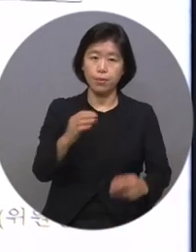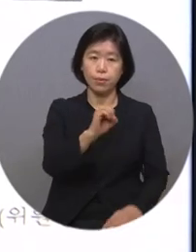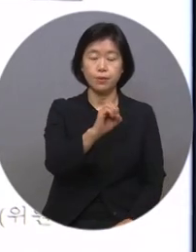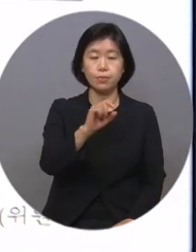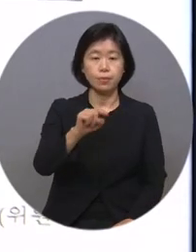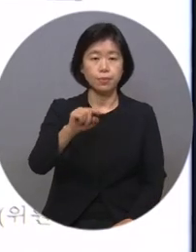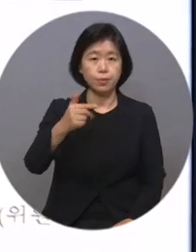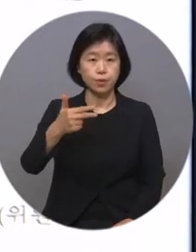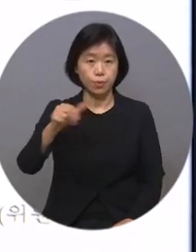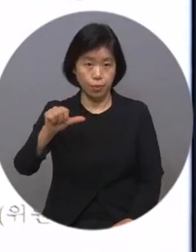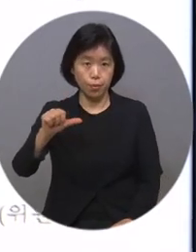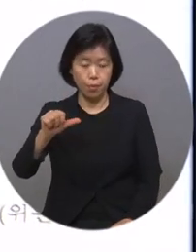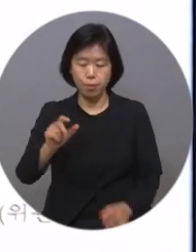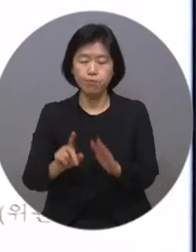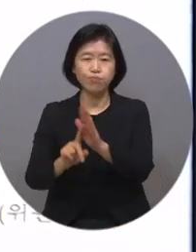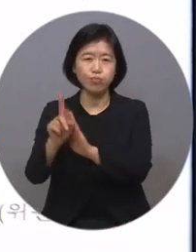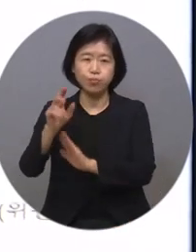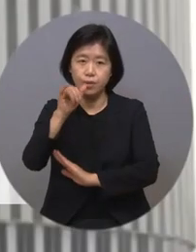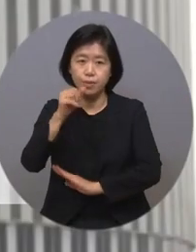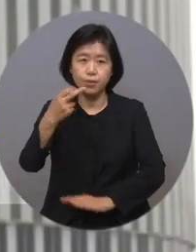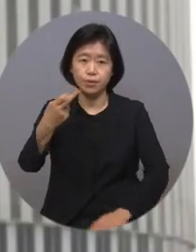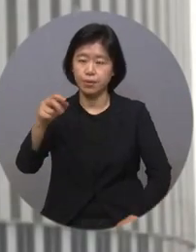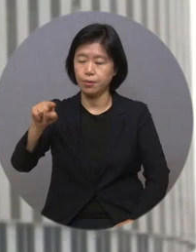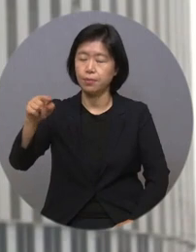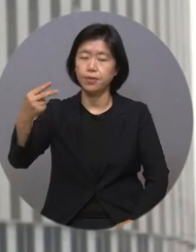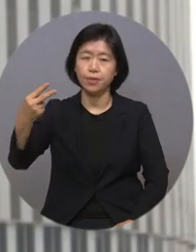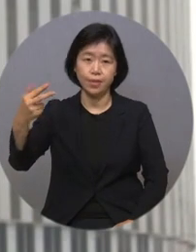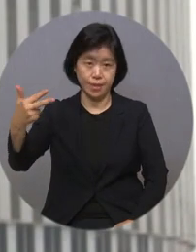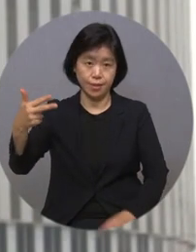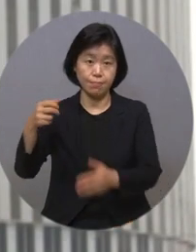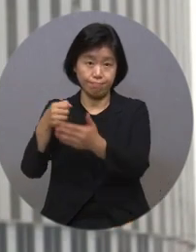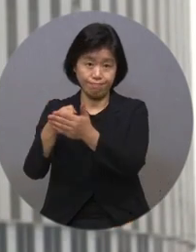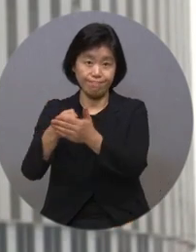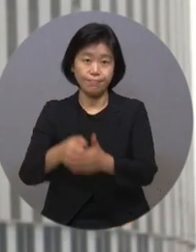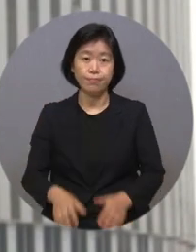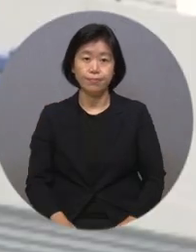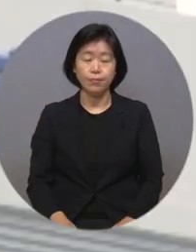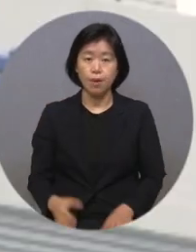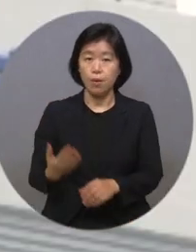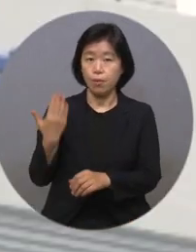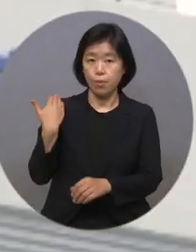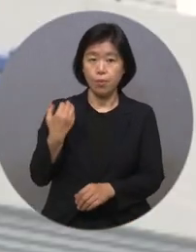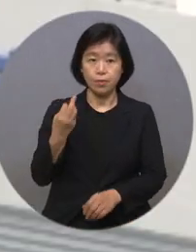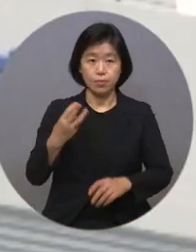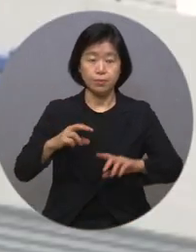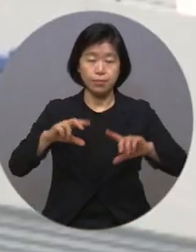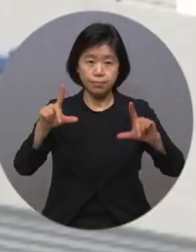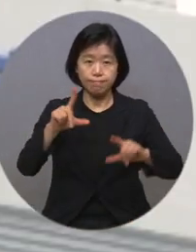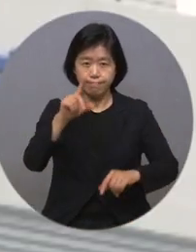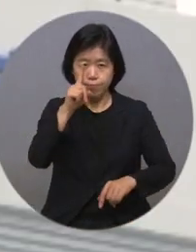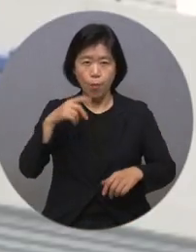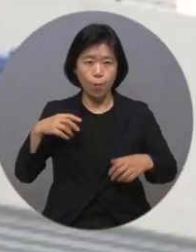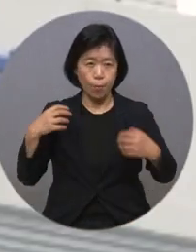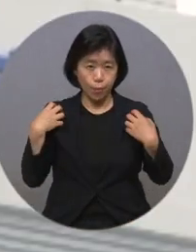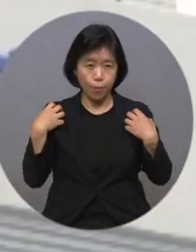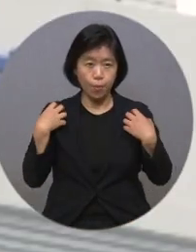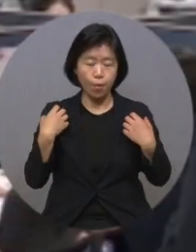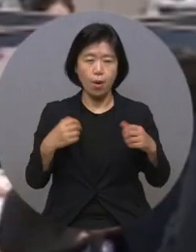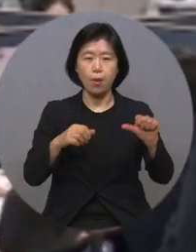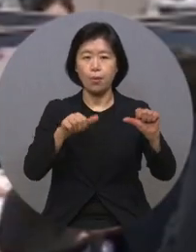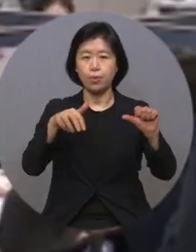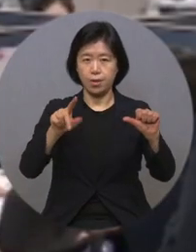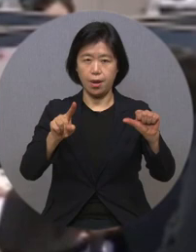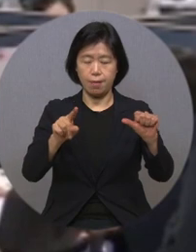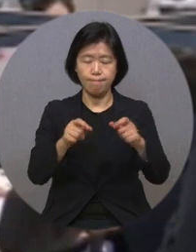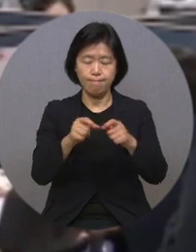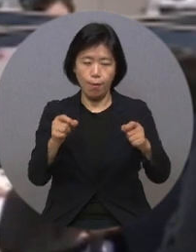10 2.27% 로 결정됐습니다 지난 13회 보건복지부는 제 5차 장기 유영 위원회를 열고 이